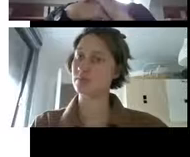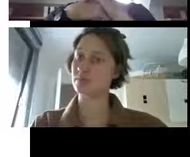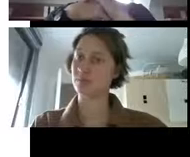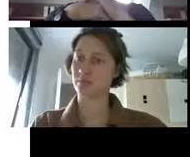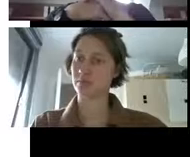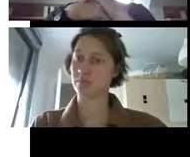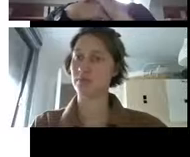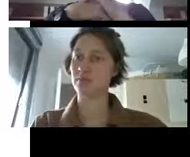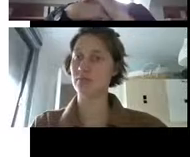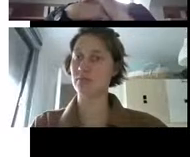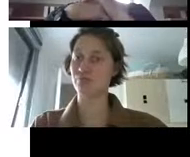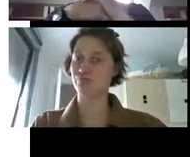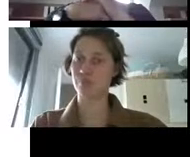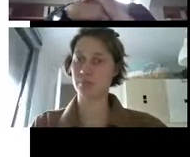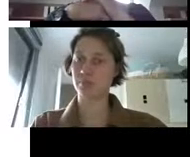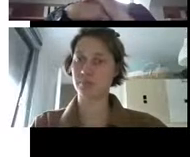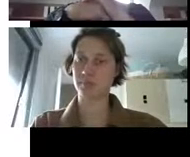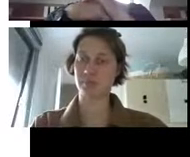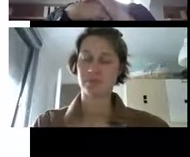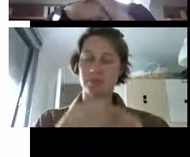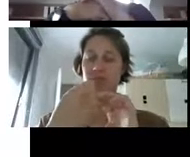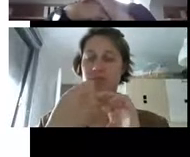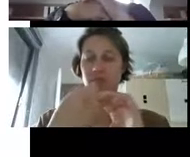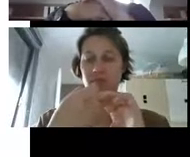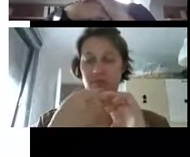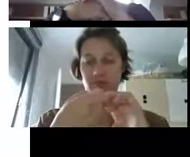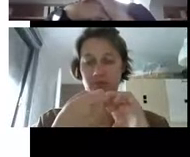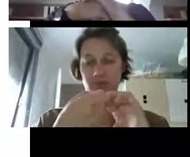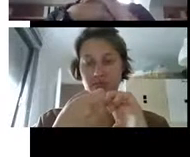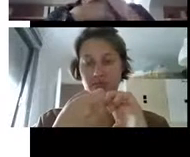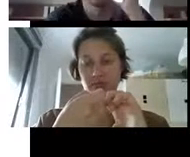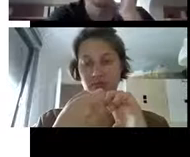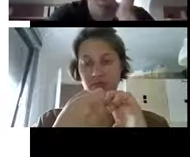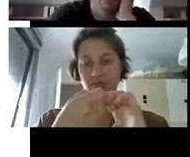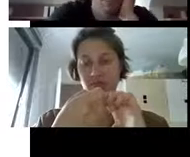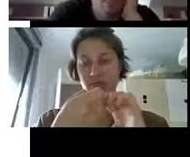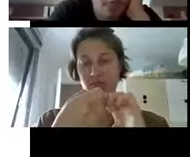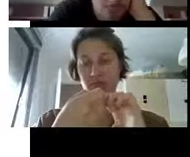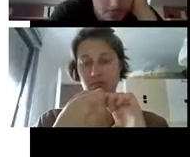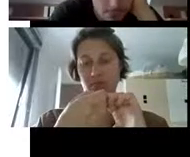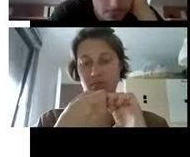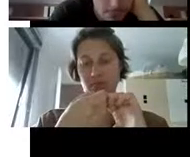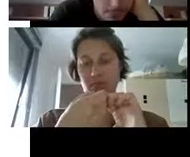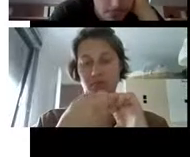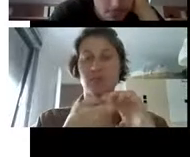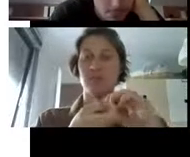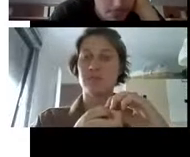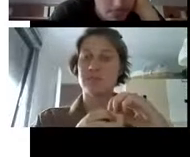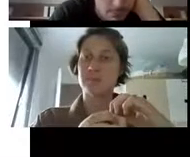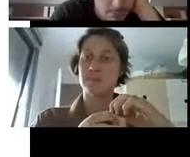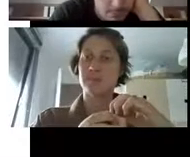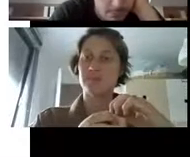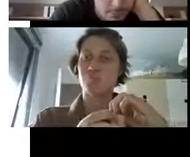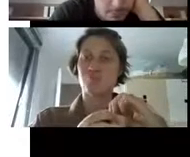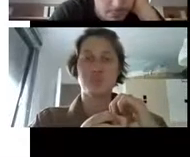is het principe van de weekbubbels. Testing, dat wordt aanbevolen. En er is heel wat om te doen in de media ook momenteel. Wat